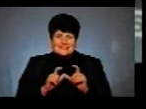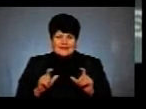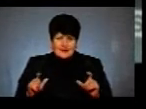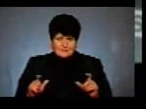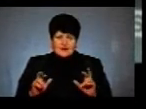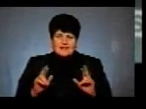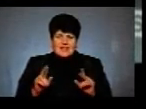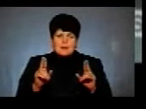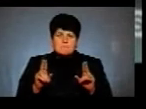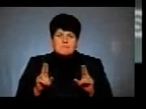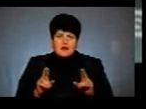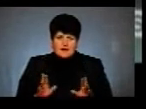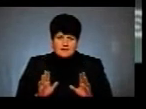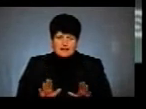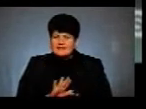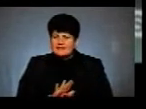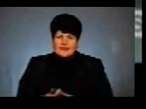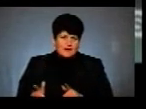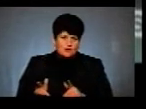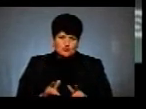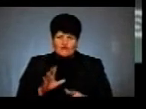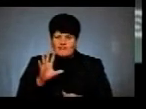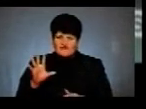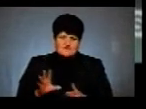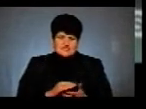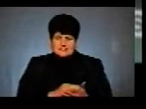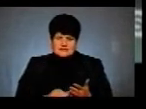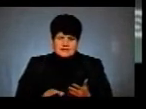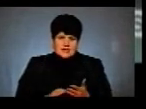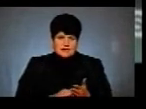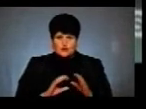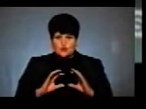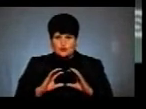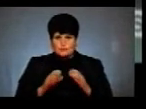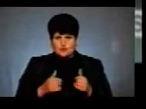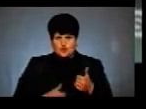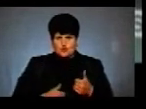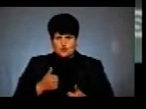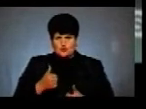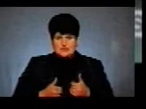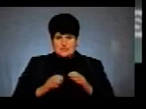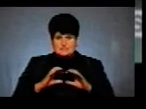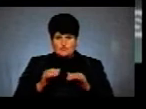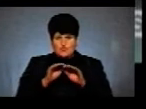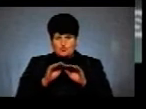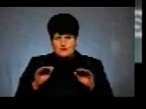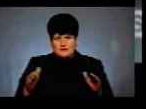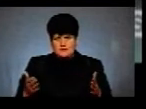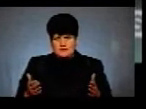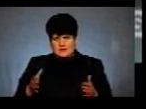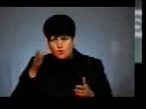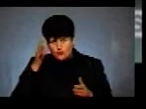в університетах, як правило, не готові взагалі до міжнародної конкуренції на світовому рівні, на